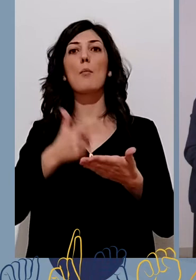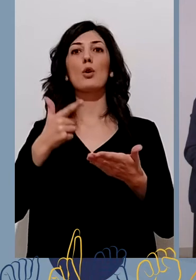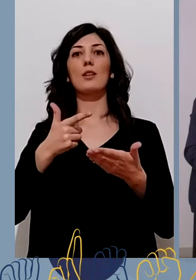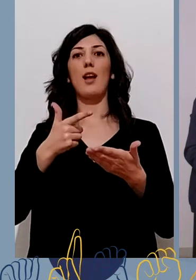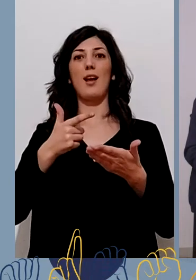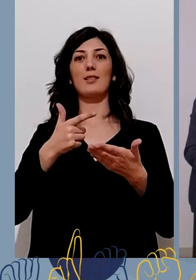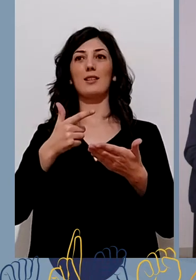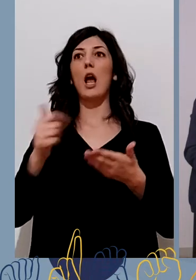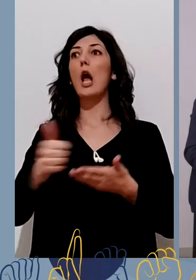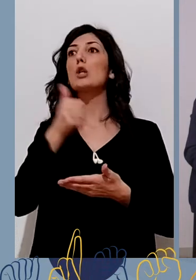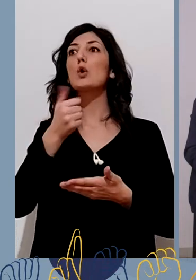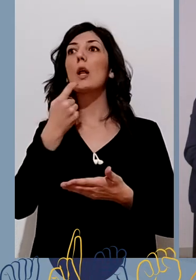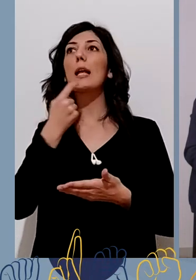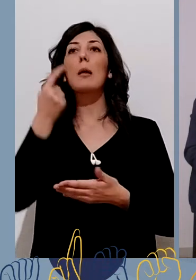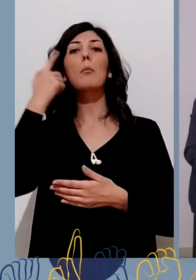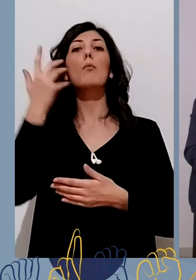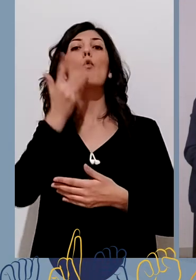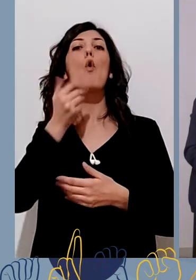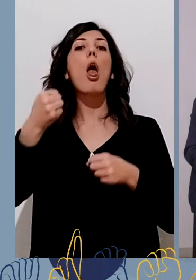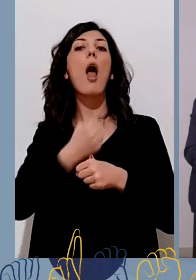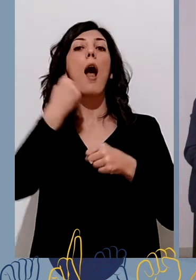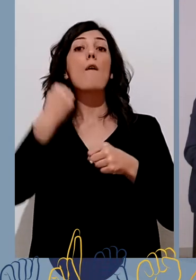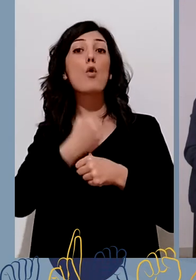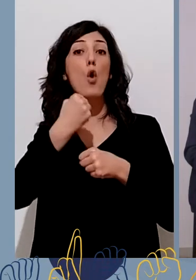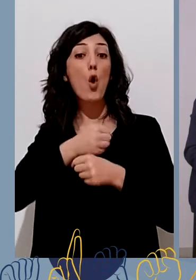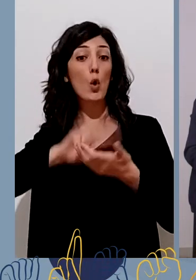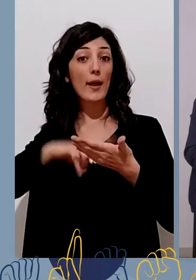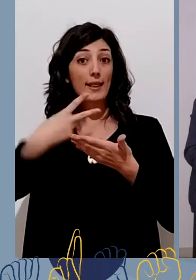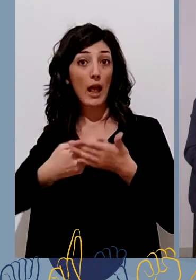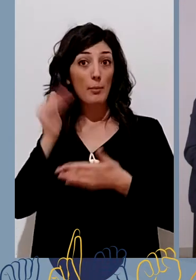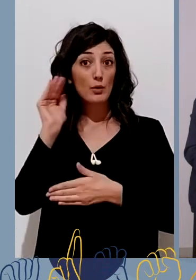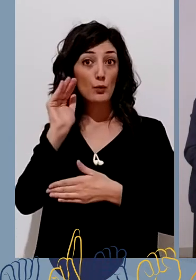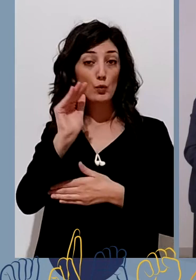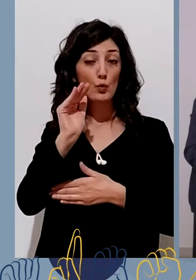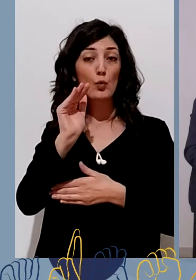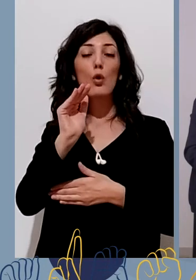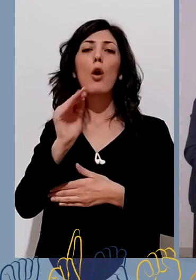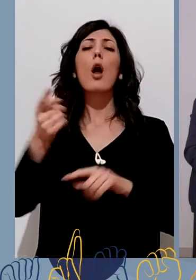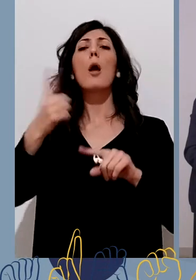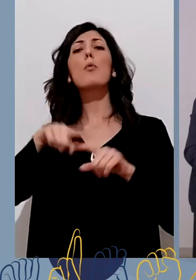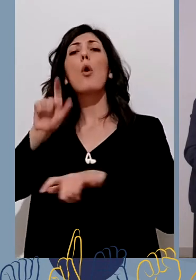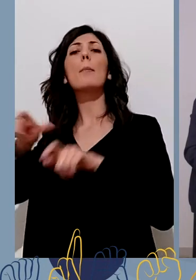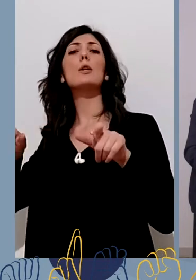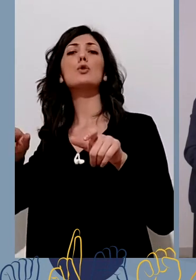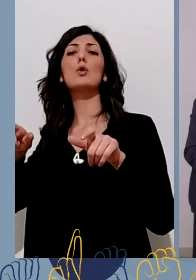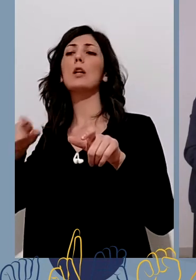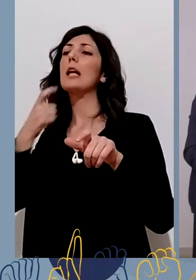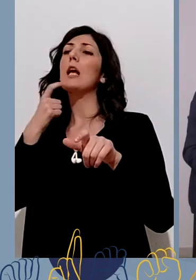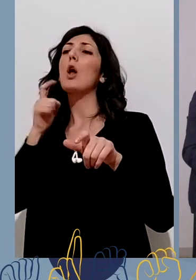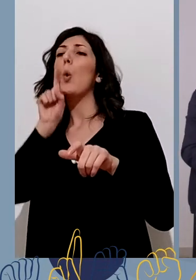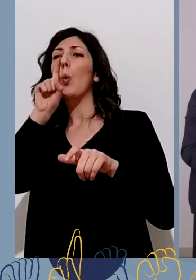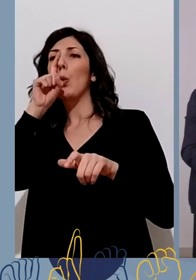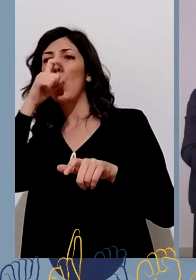diciamo, svolgere il lavoro di interprete della lingua dei segni, ma anche per chi semplicemente voglia conoscere un nuovo modo di